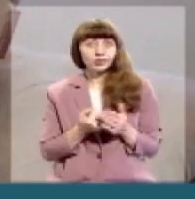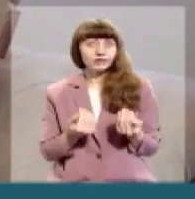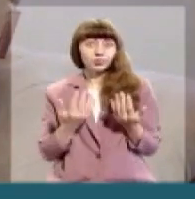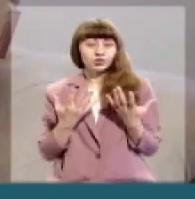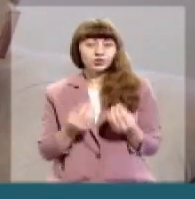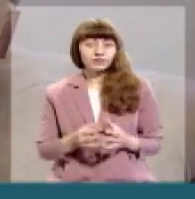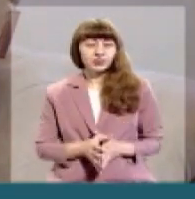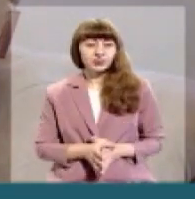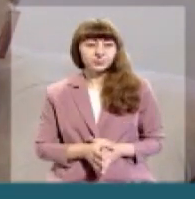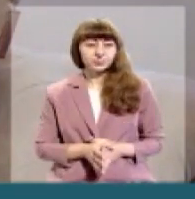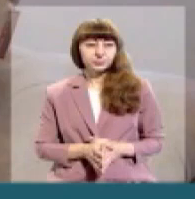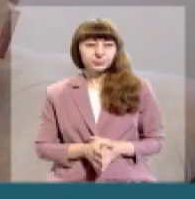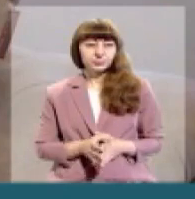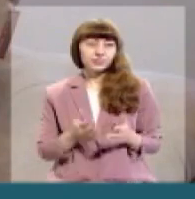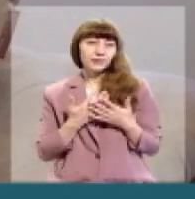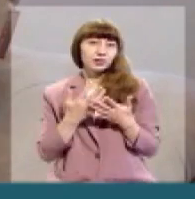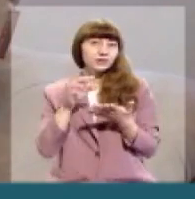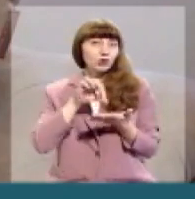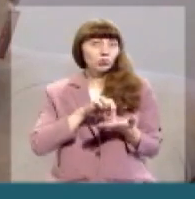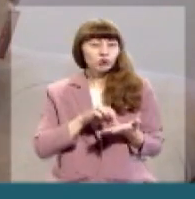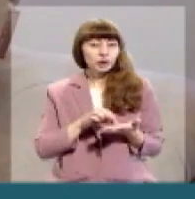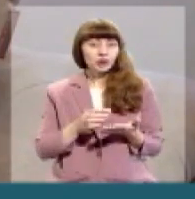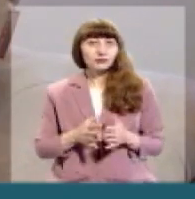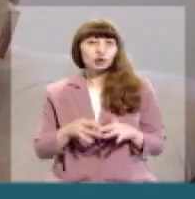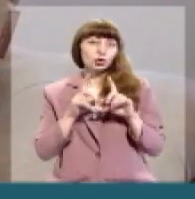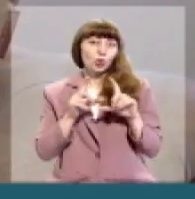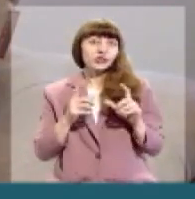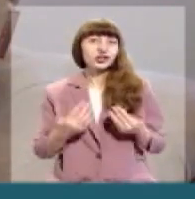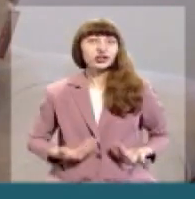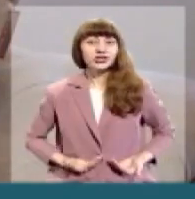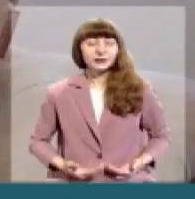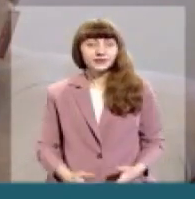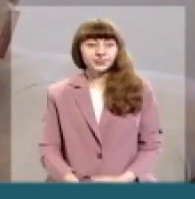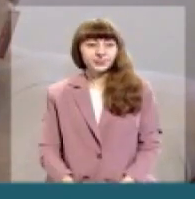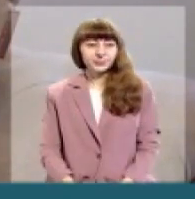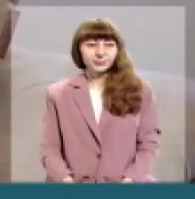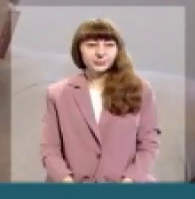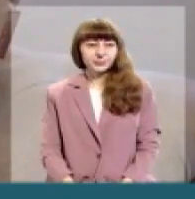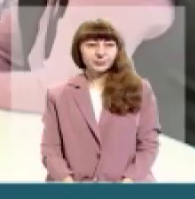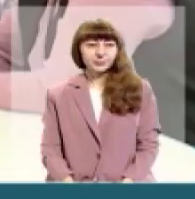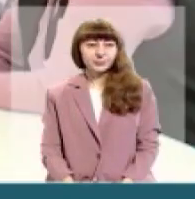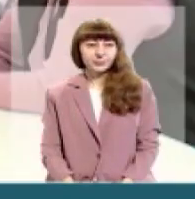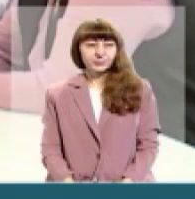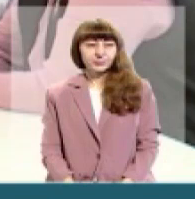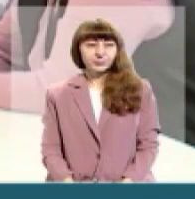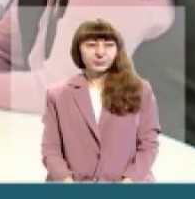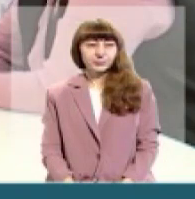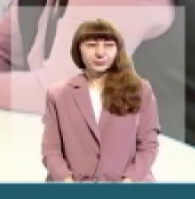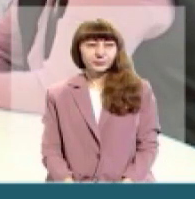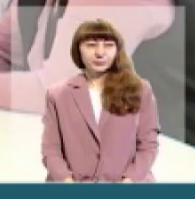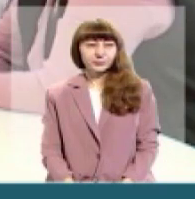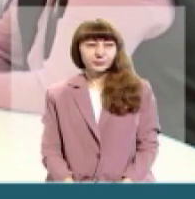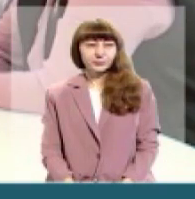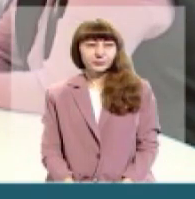сол мектептің күрделі жөндеуіне тікелей бедел салған мен едім. Сабира Бірмағамбет